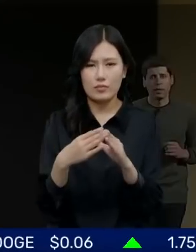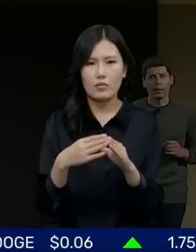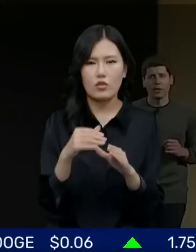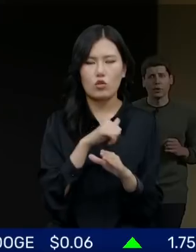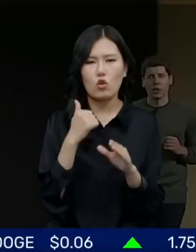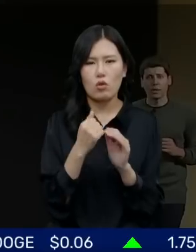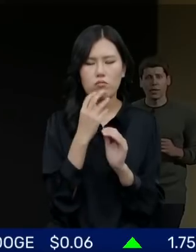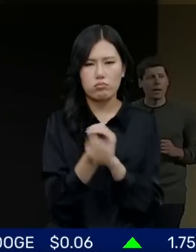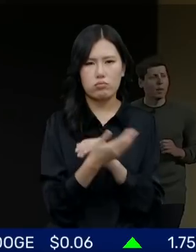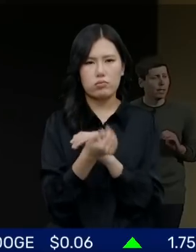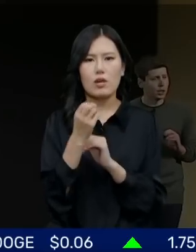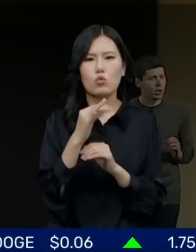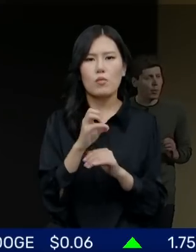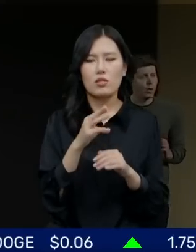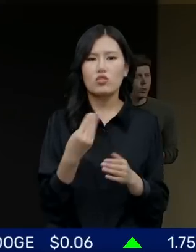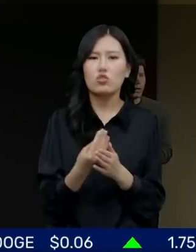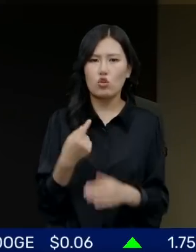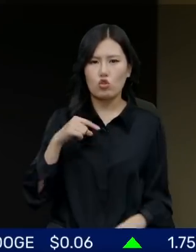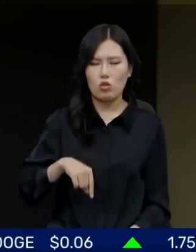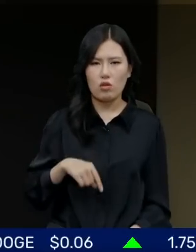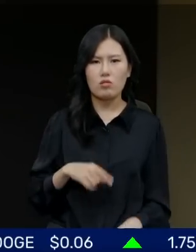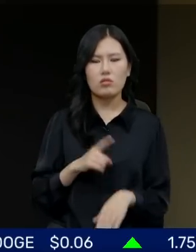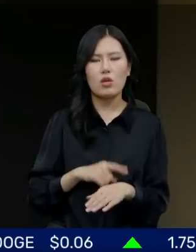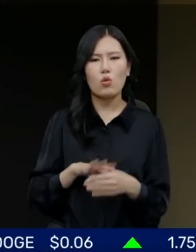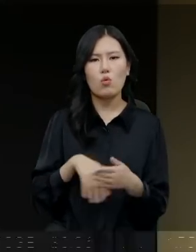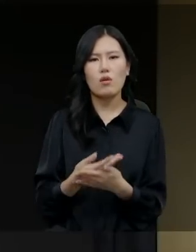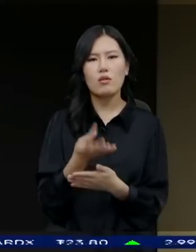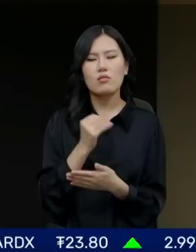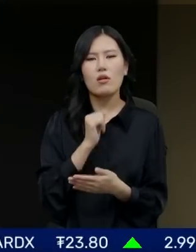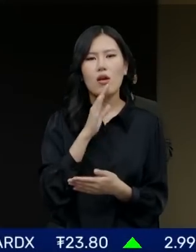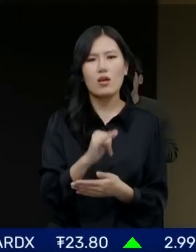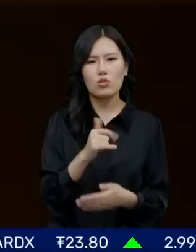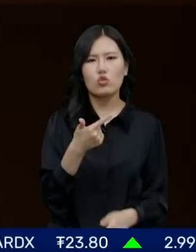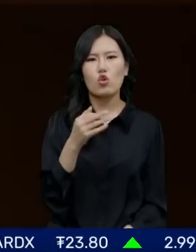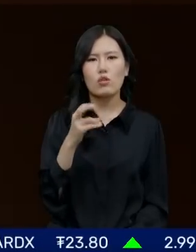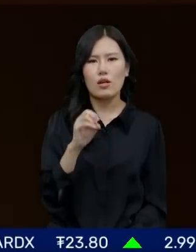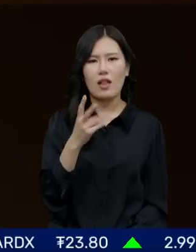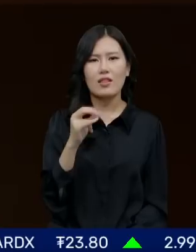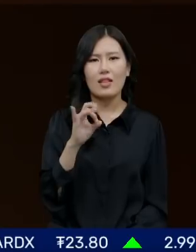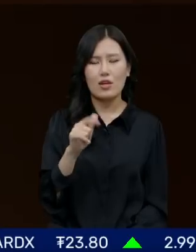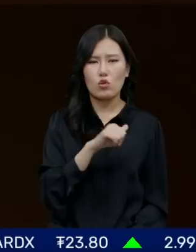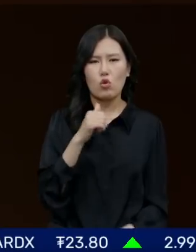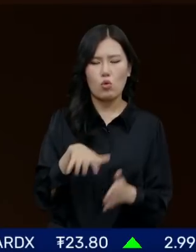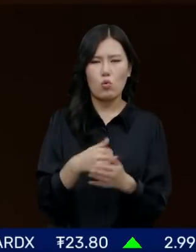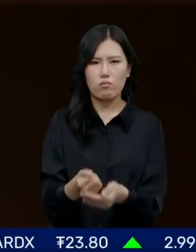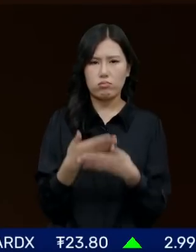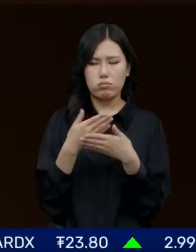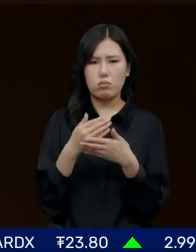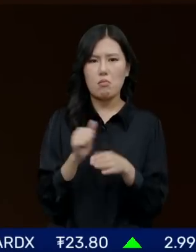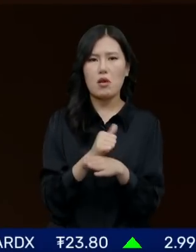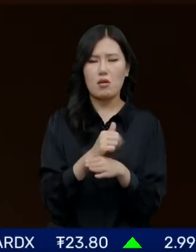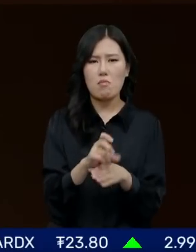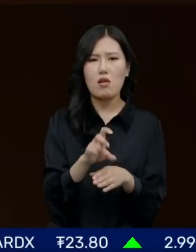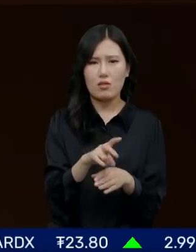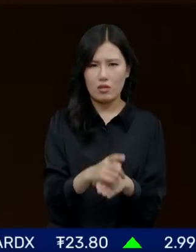Zapier тухайлбал өнөөдрийнхөө цагийн хуваарийг асуухад Google Calendar-аас хэдхэн секундын дотор бэлтгэж өгөх болно. Мөн ажлын хамтрагч руугаа мессеж